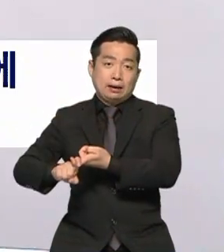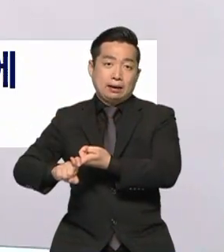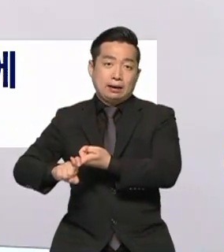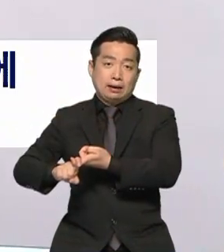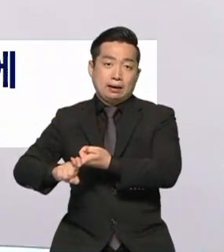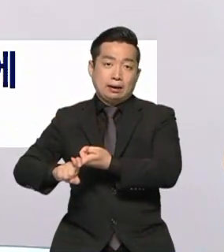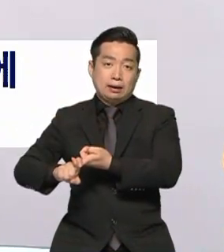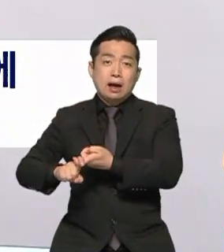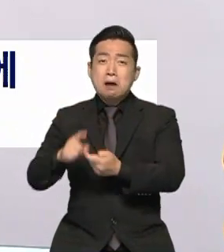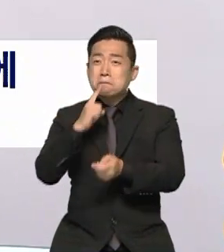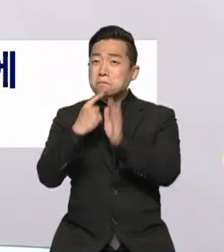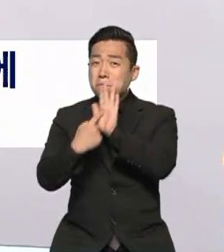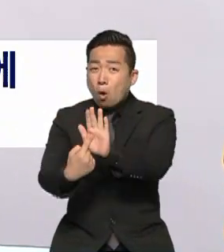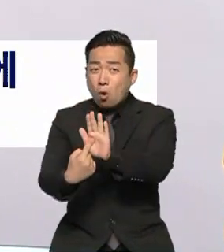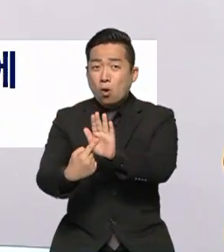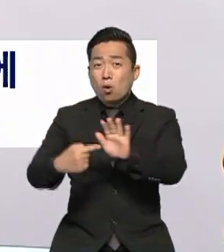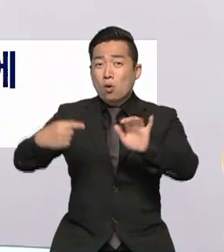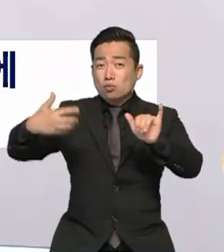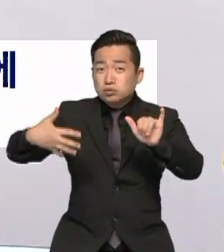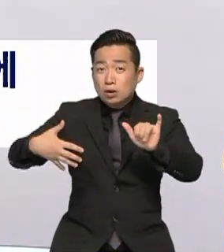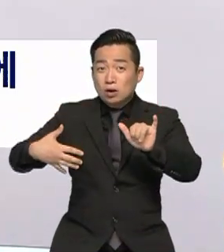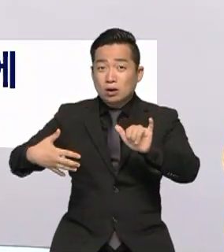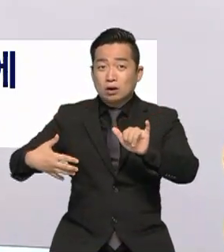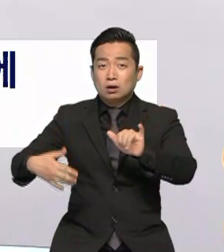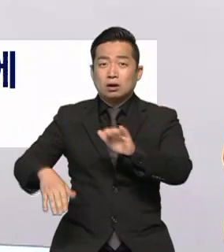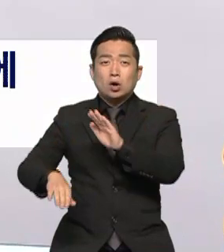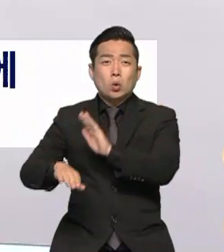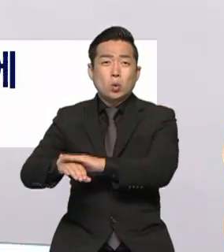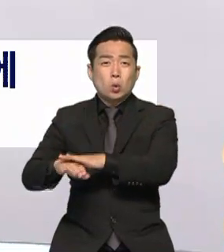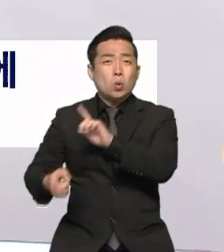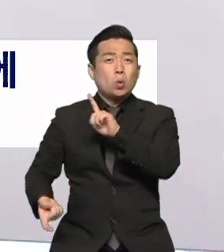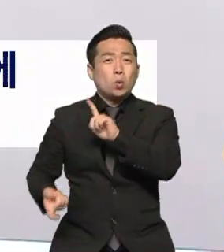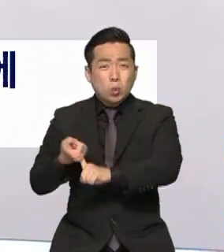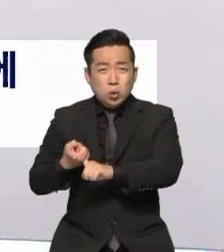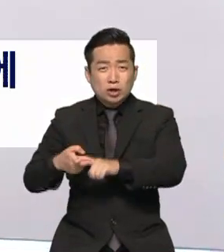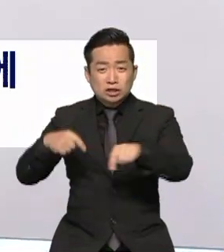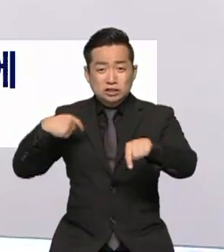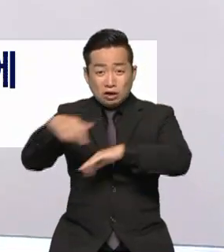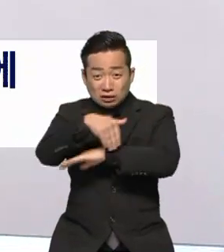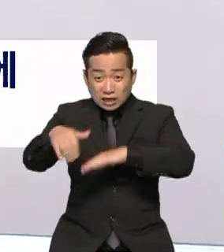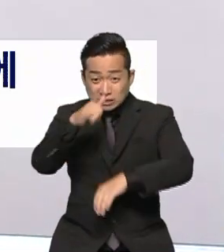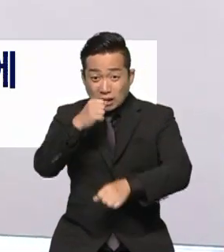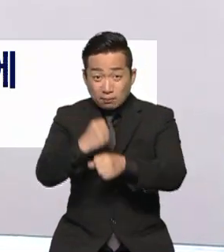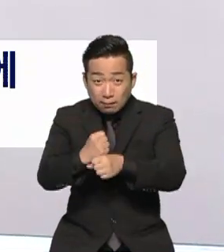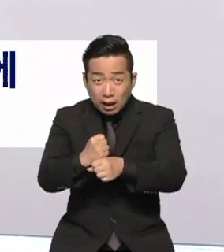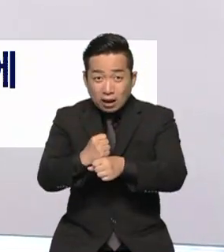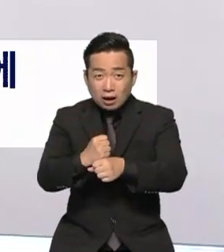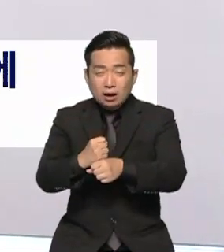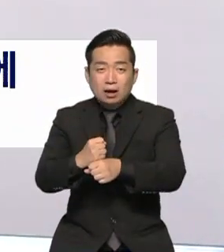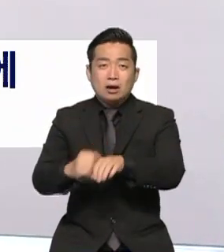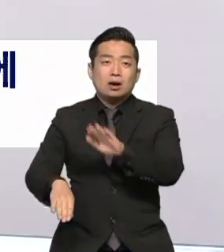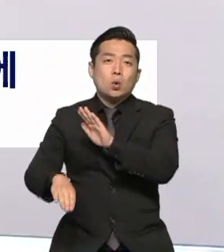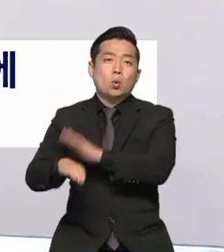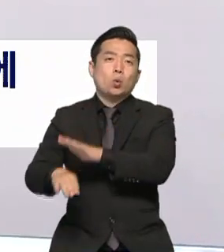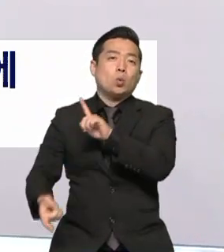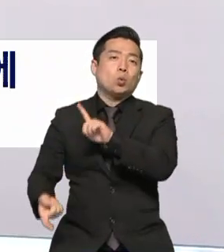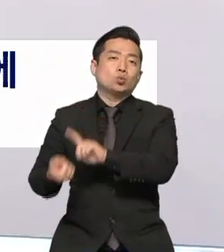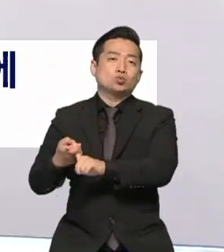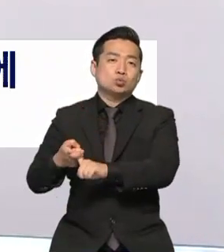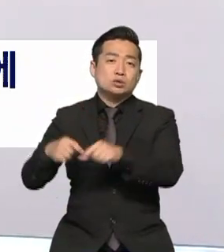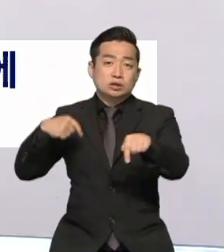극우 유튜버에, 극우 인사에, 극우 정책에, 그리고 극우 정권,